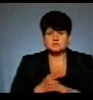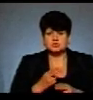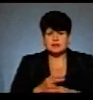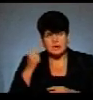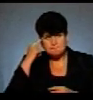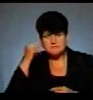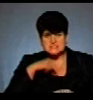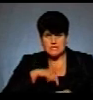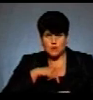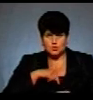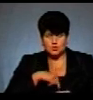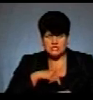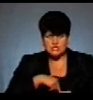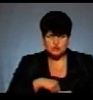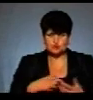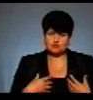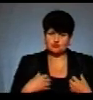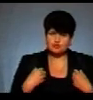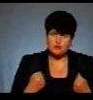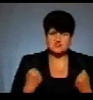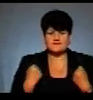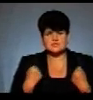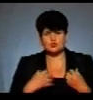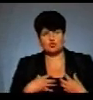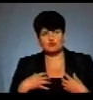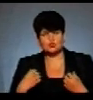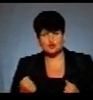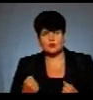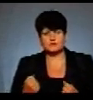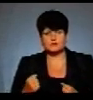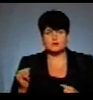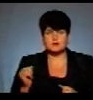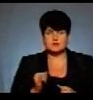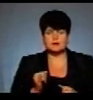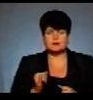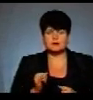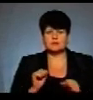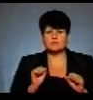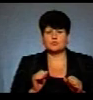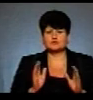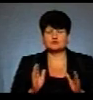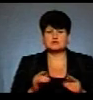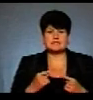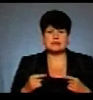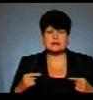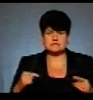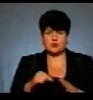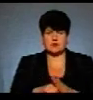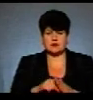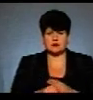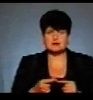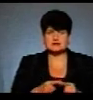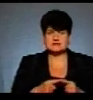психологічному здоров'ю чи фізичному здоров'ю. І може бути різного характеру. Так?